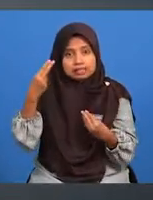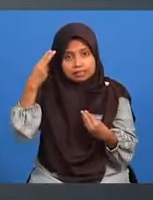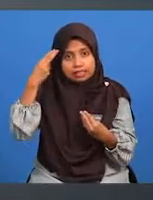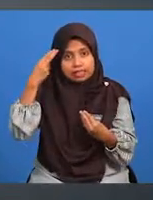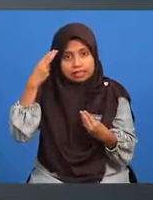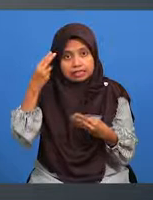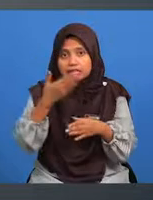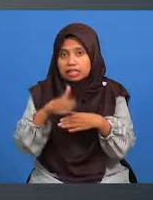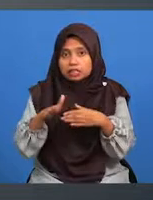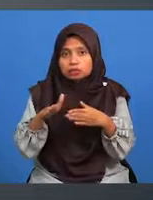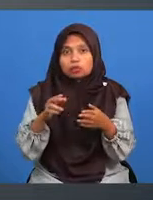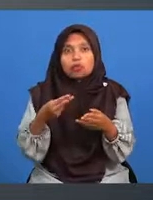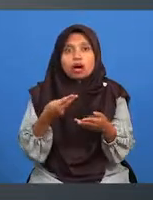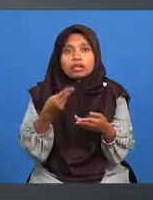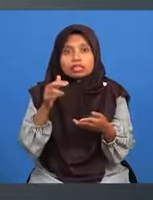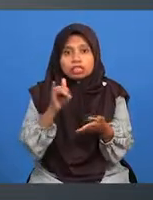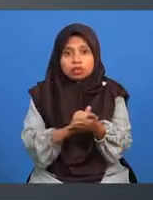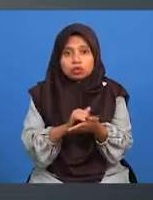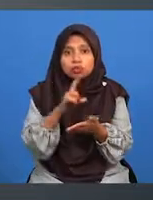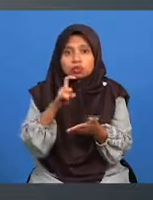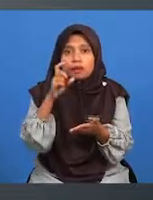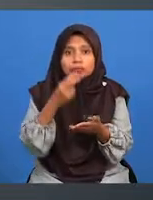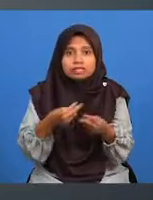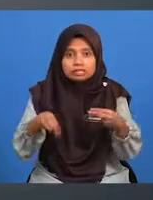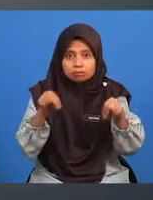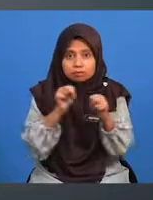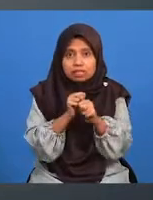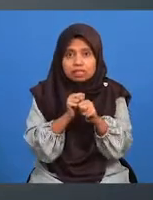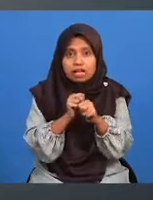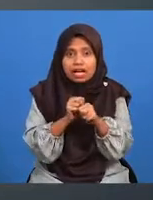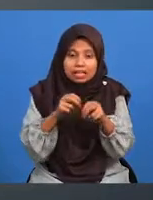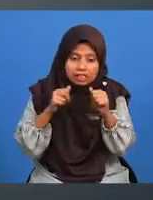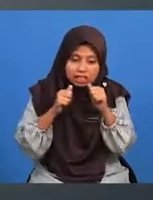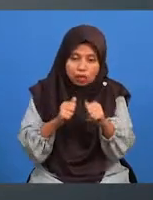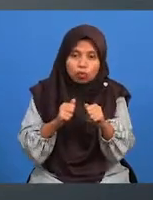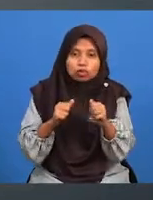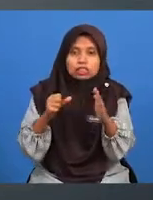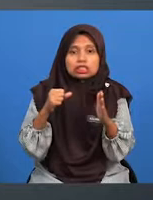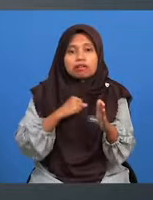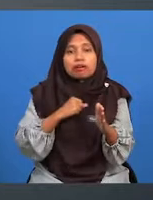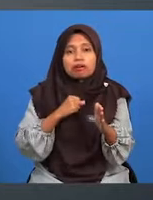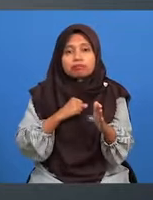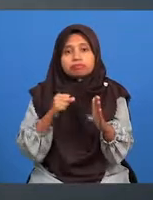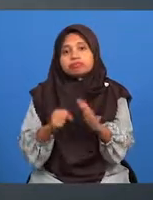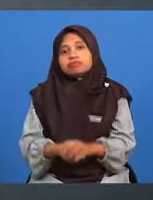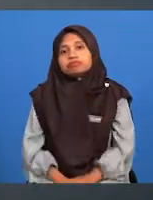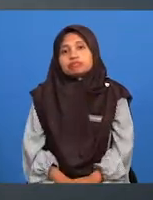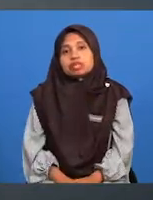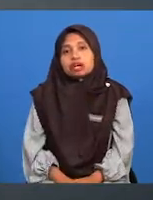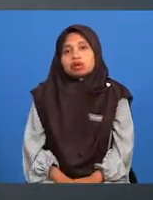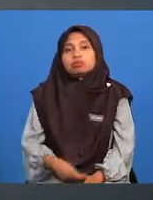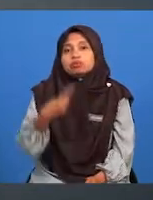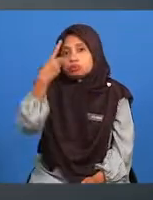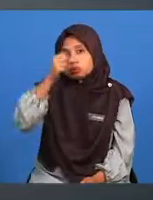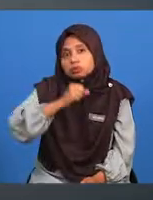itu, harta tersebut juga mestilah bernilai menurut syarat. Manakala syarat bagi